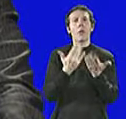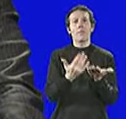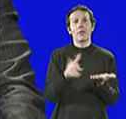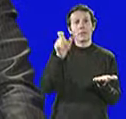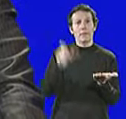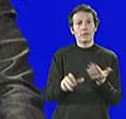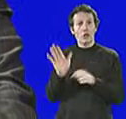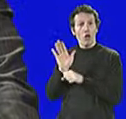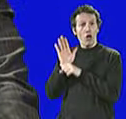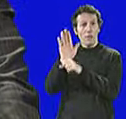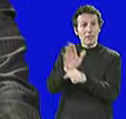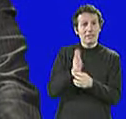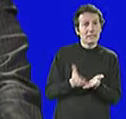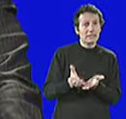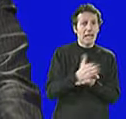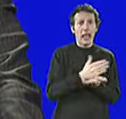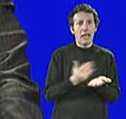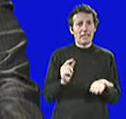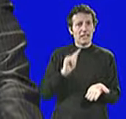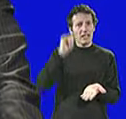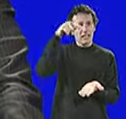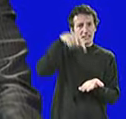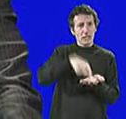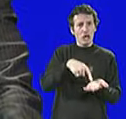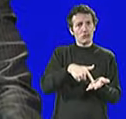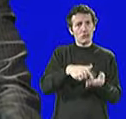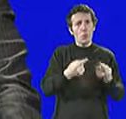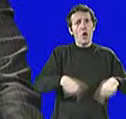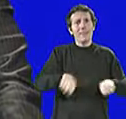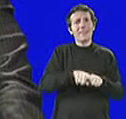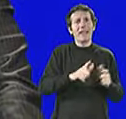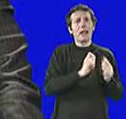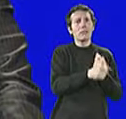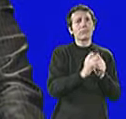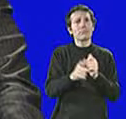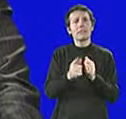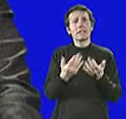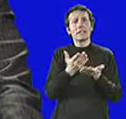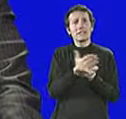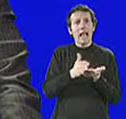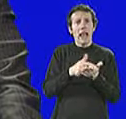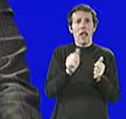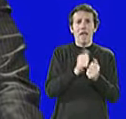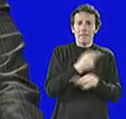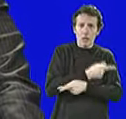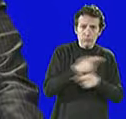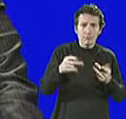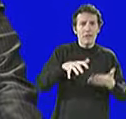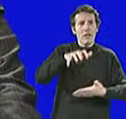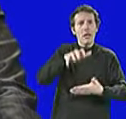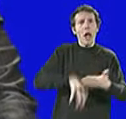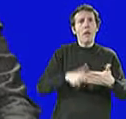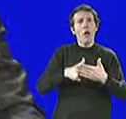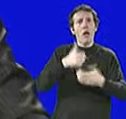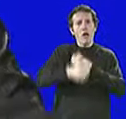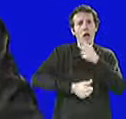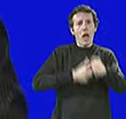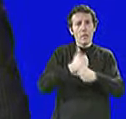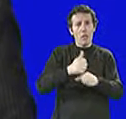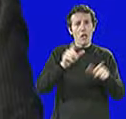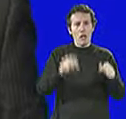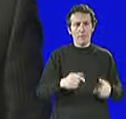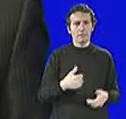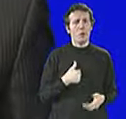des salariés siège au comité des rémunérations et que les rémunérations soient publiées dans le rapport annuel. Je le